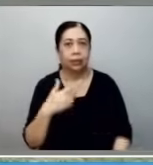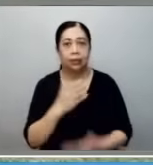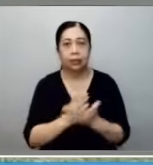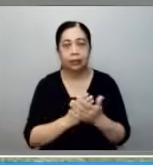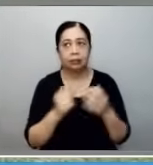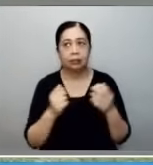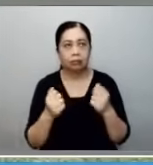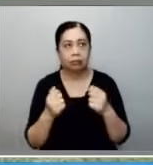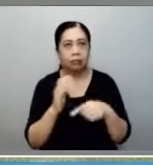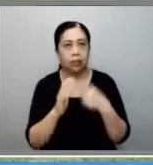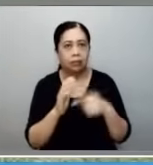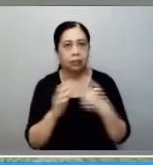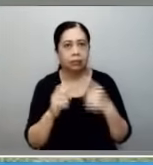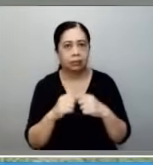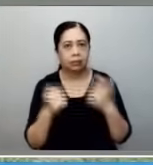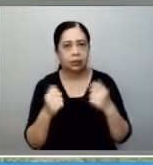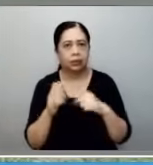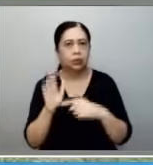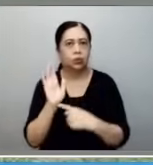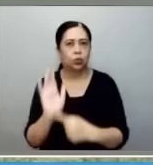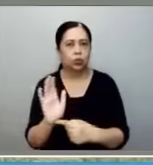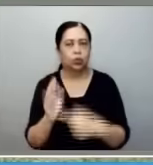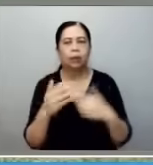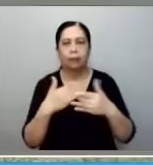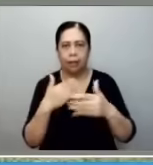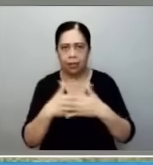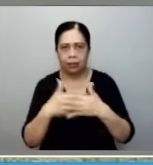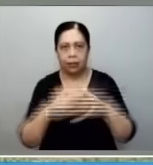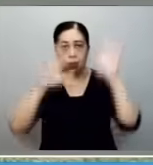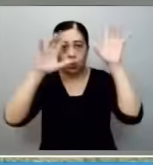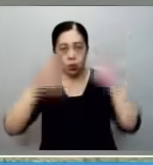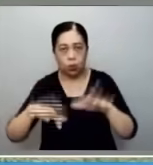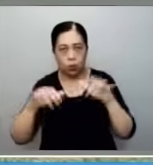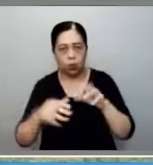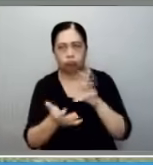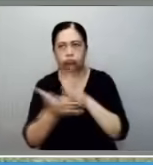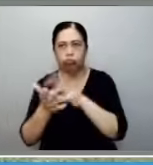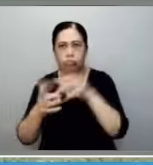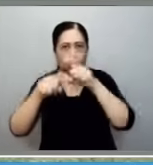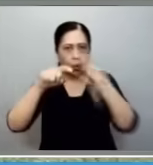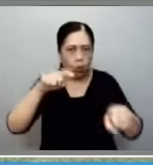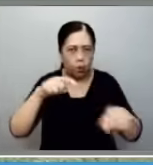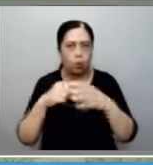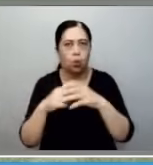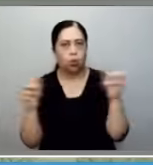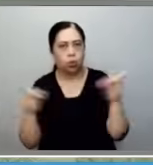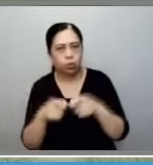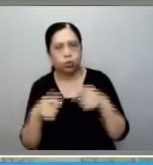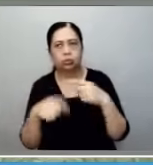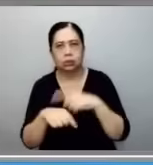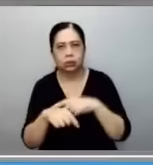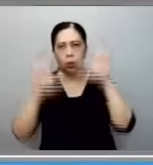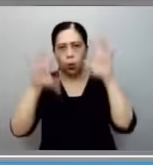relative humidity ay signals din na papaulo na posibleng magkaroon ng local thunderstorm activity or short duration rainfall.